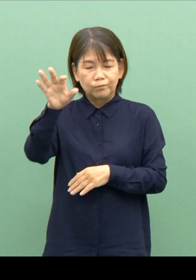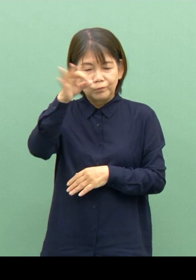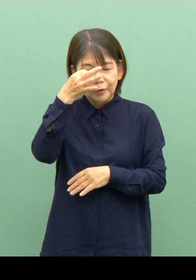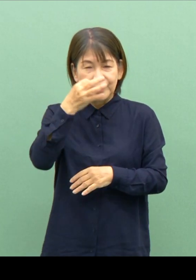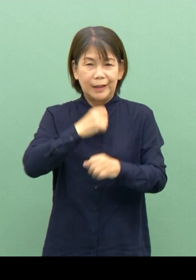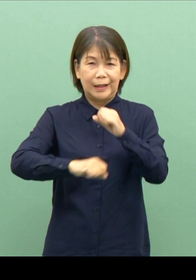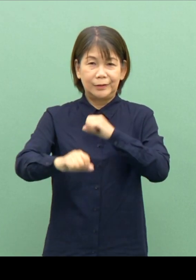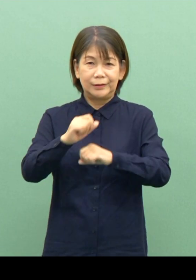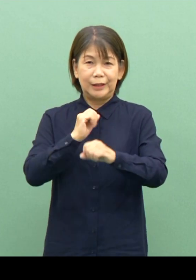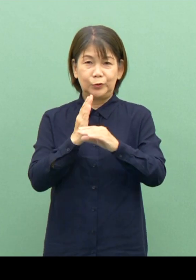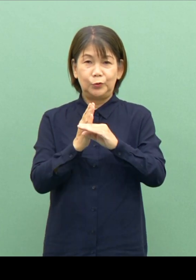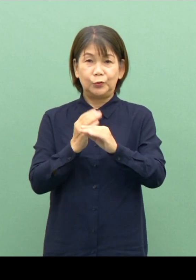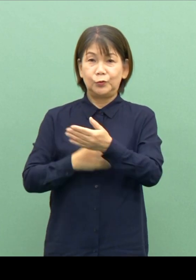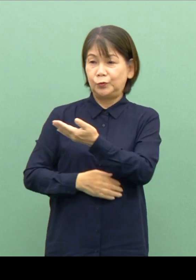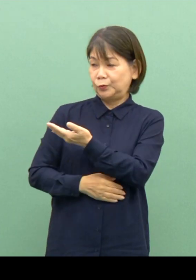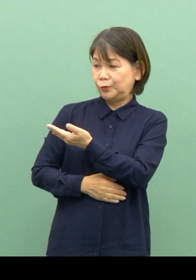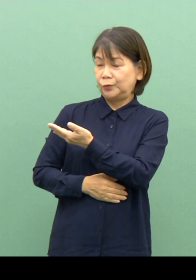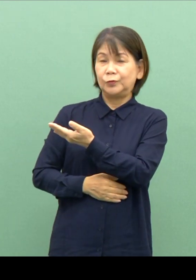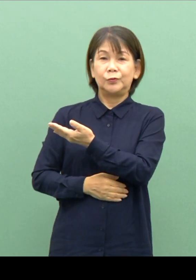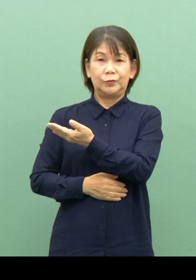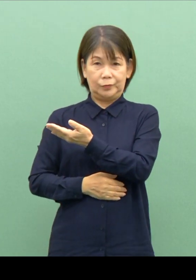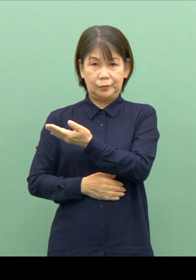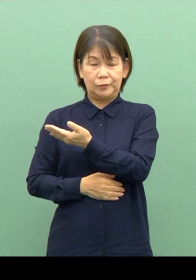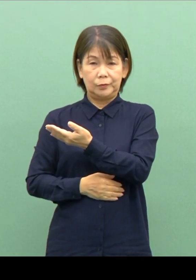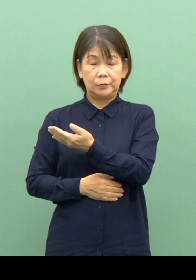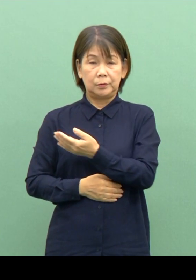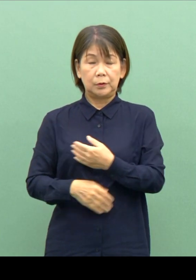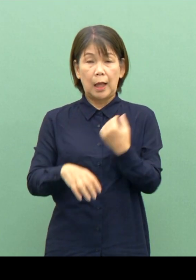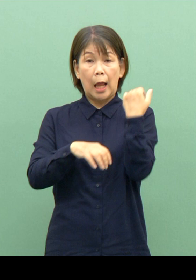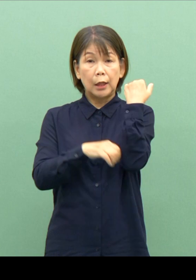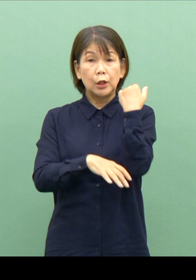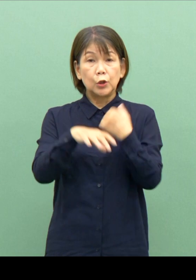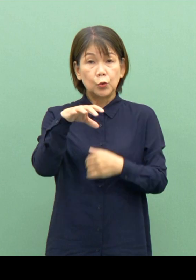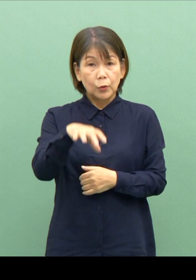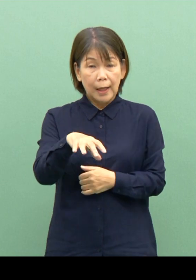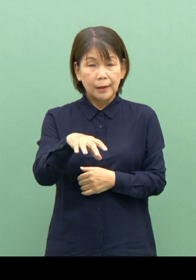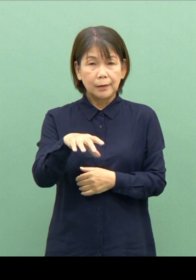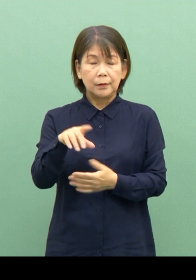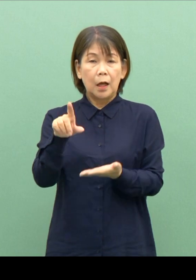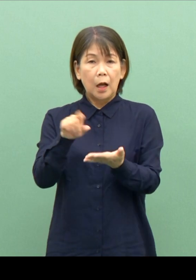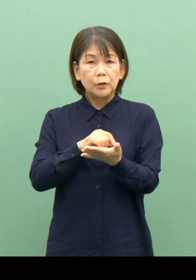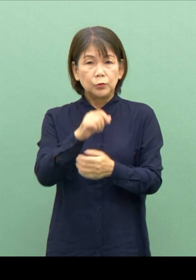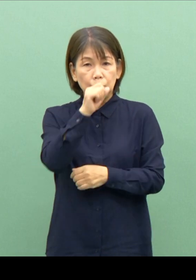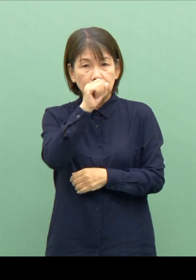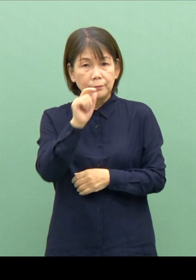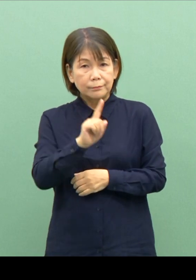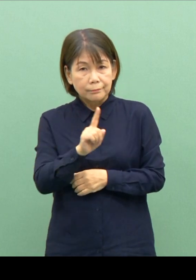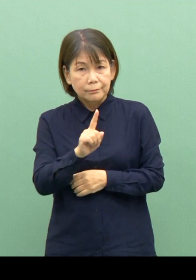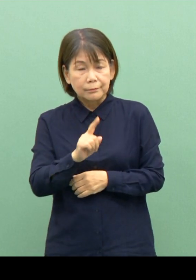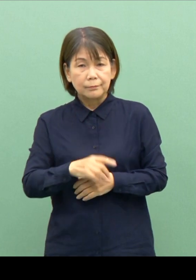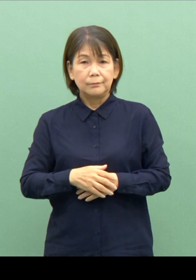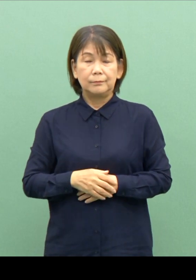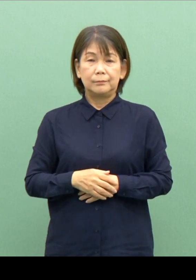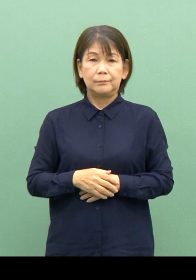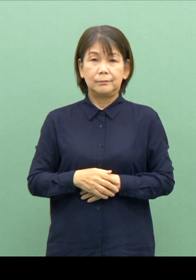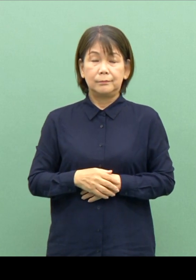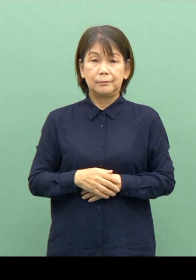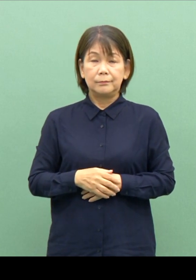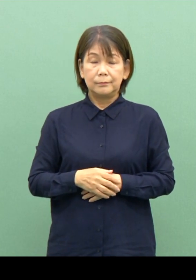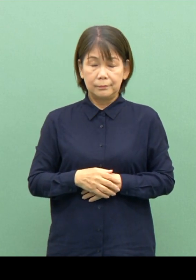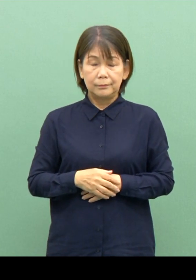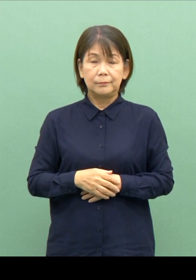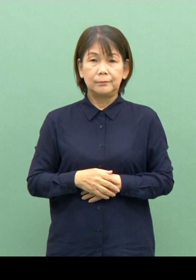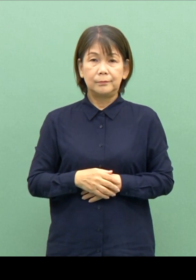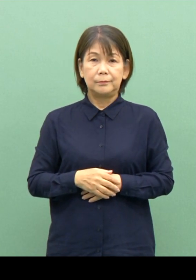木村さん、この事業を活用して良かったことを教えてください。 はい、そうですね、